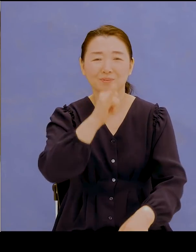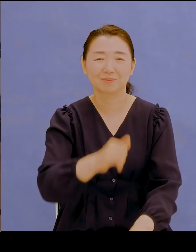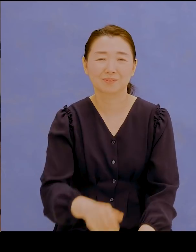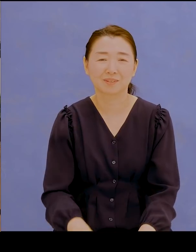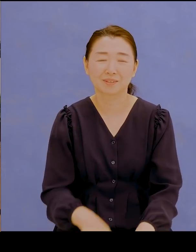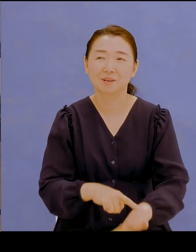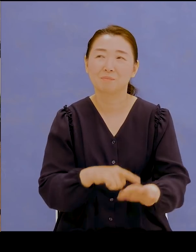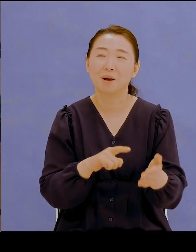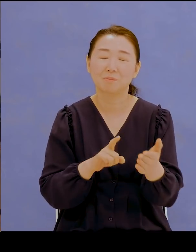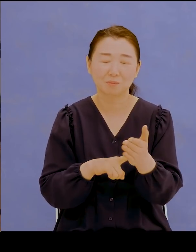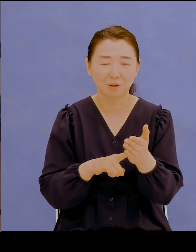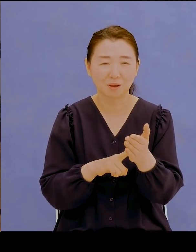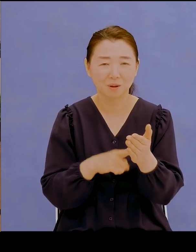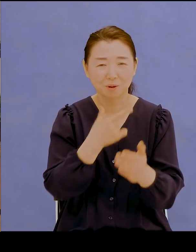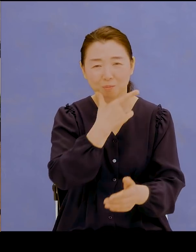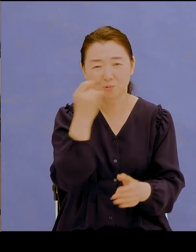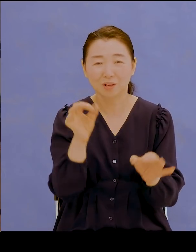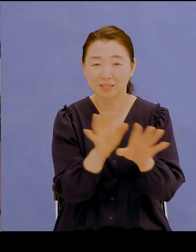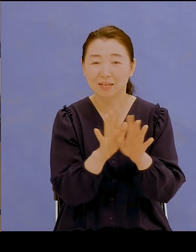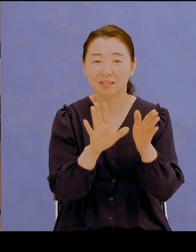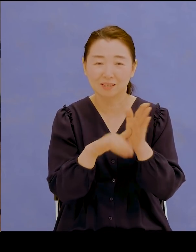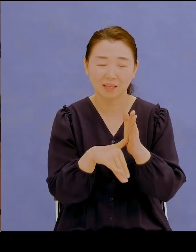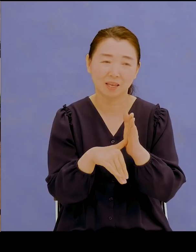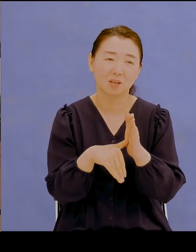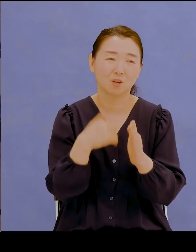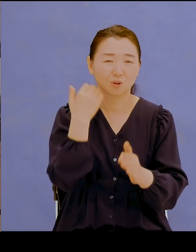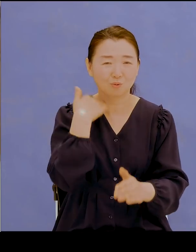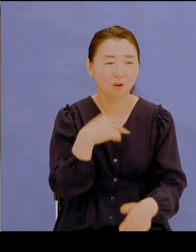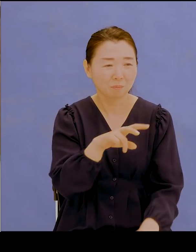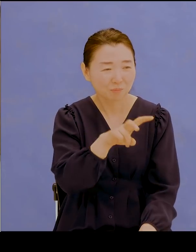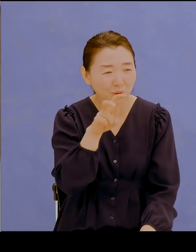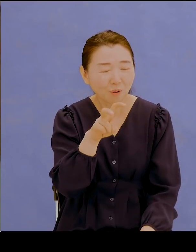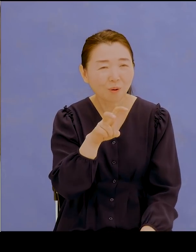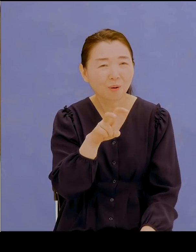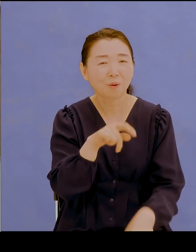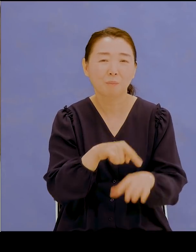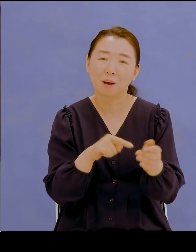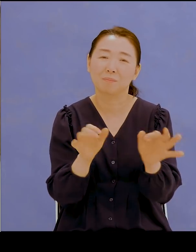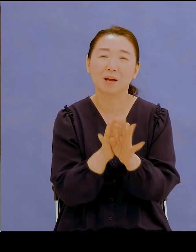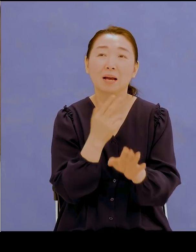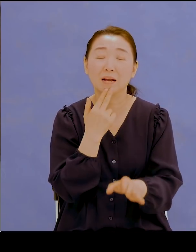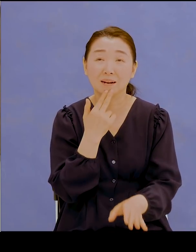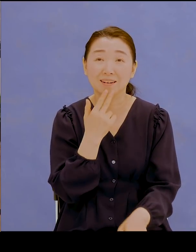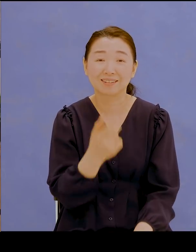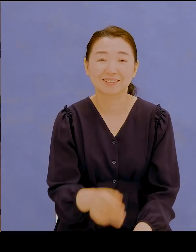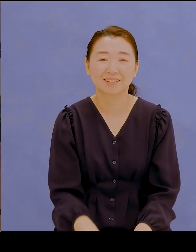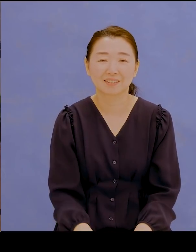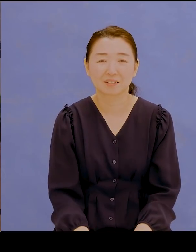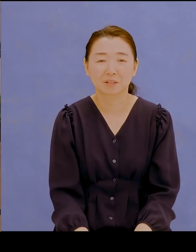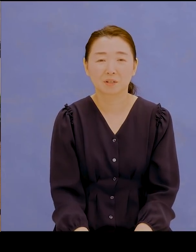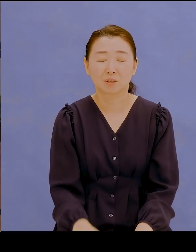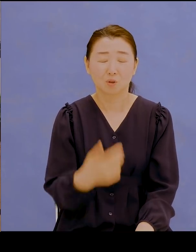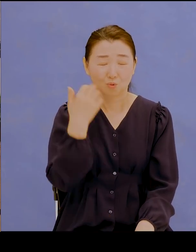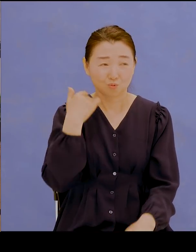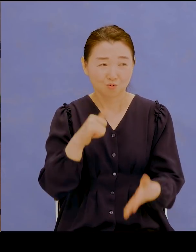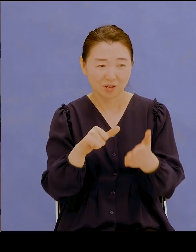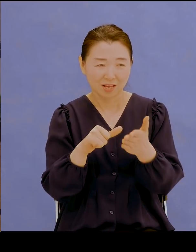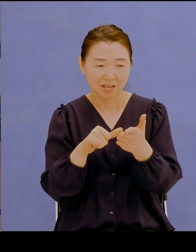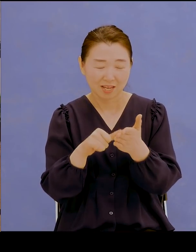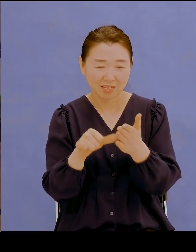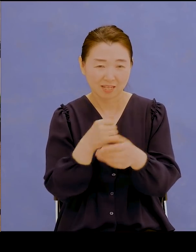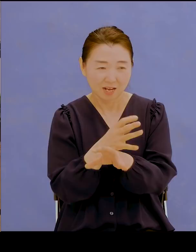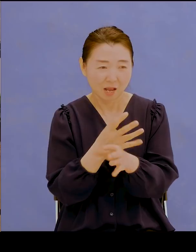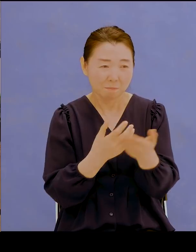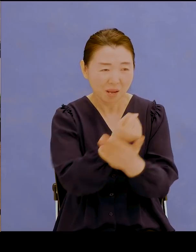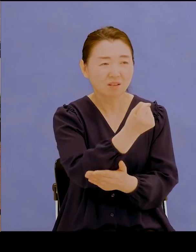망각하게 되고. 그게 마음속에 결핍이 사라지면 네. 누가 막 미워하거나 이기려고 하질 않아요. 그러니까요. 막 그런 게 누군가 그 어린아이가 남의 장난감 뺏으려고 하는 건 이